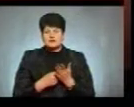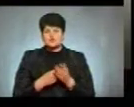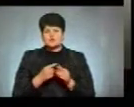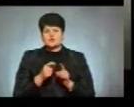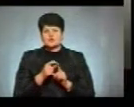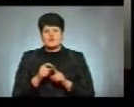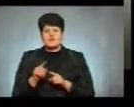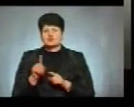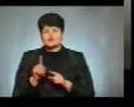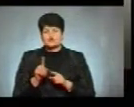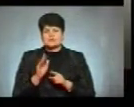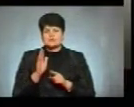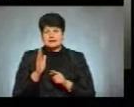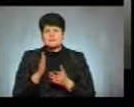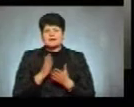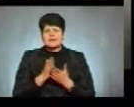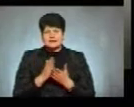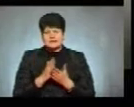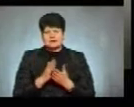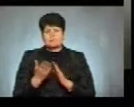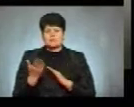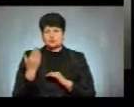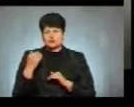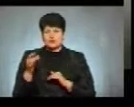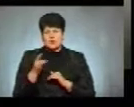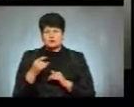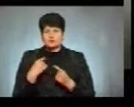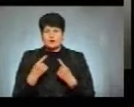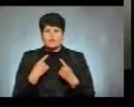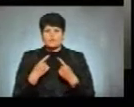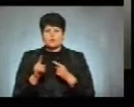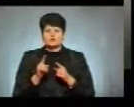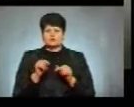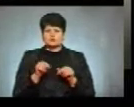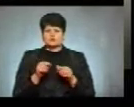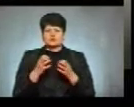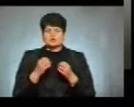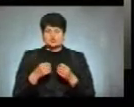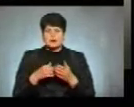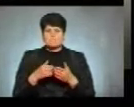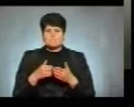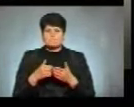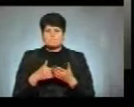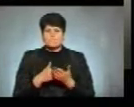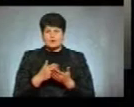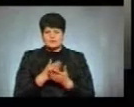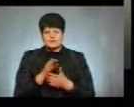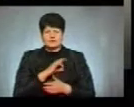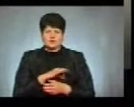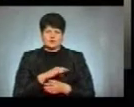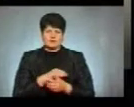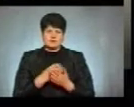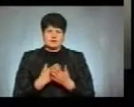що динаміка є. І, відповідно, минулого разу ми говорили, що тут ще і політтехнології використовуються,